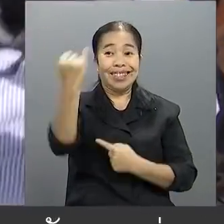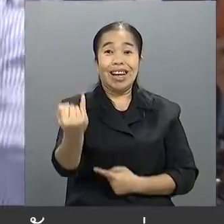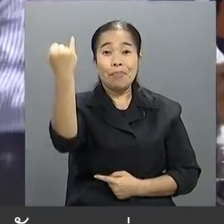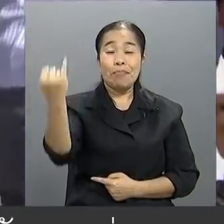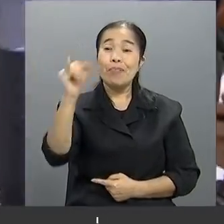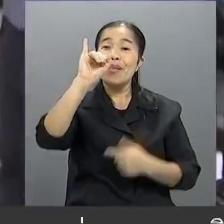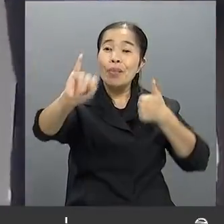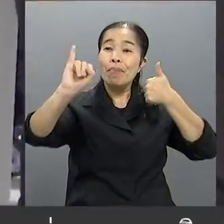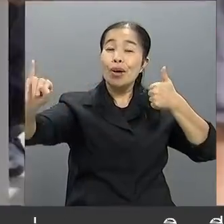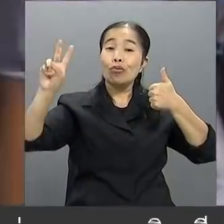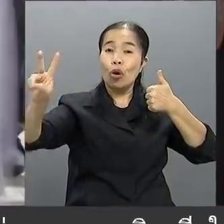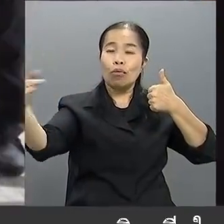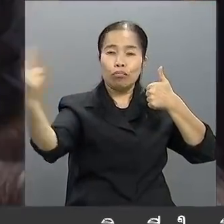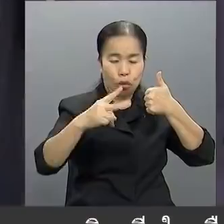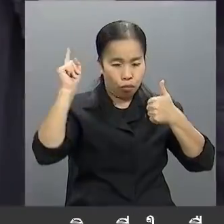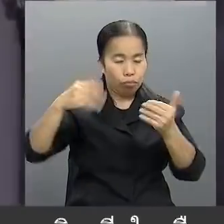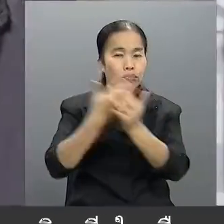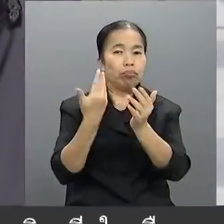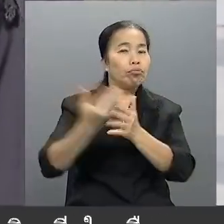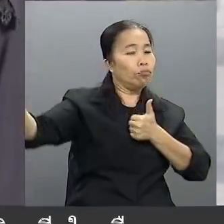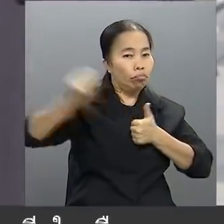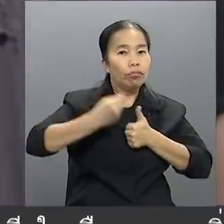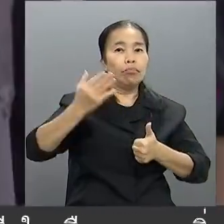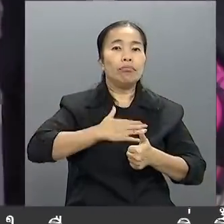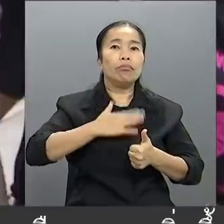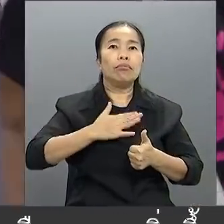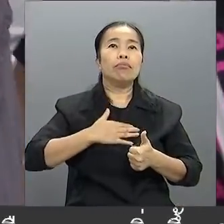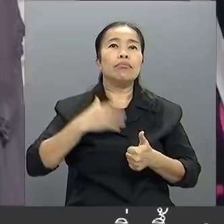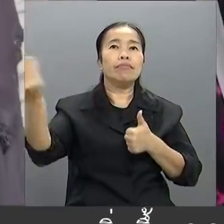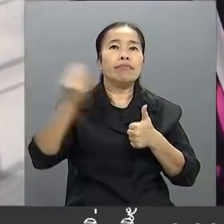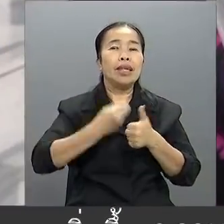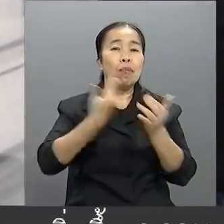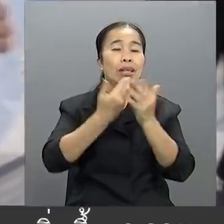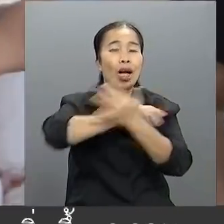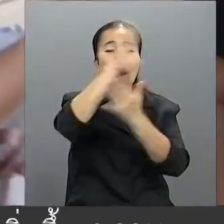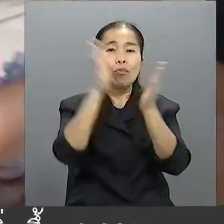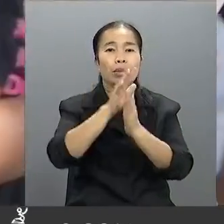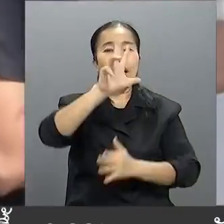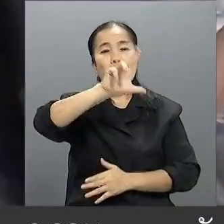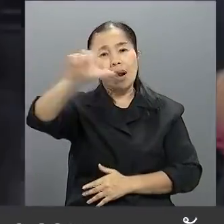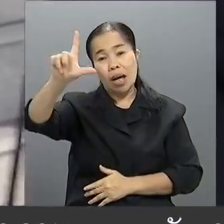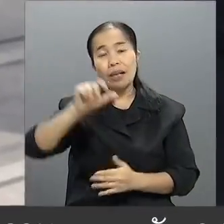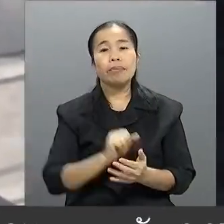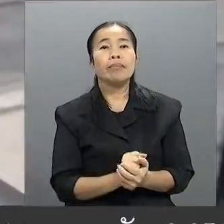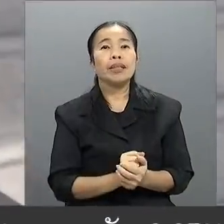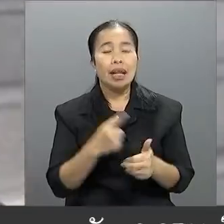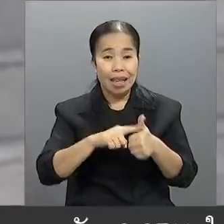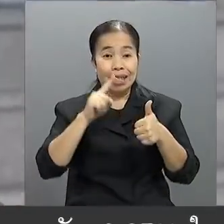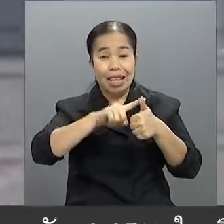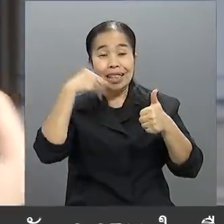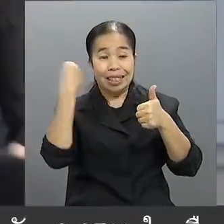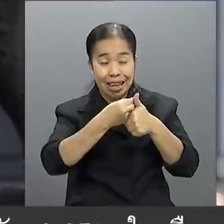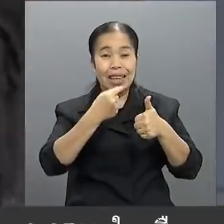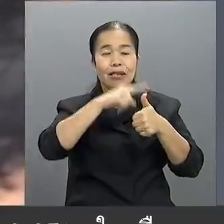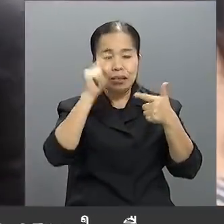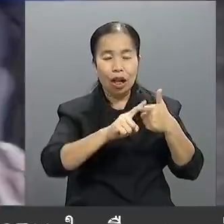แทนการชดใช้ค่าสินไหมทดแทนให้แก่นางอังคณาจำนวน 3ล้านบาทและก็ให้กับนางอัญชนาจำนวน 2ล้านบาท